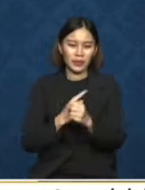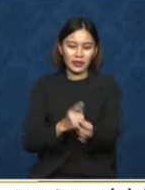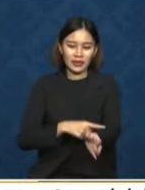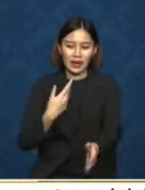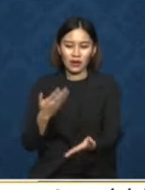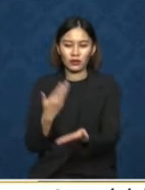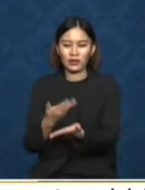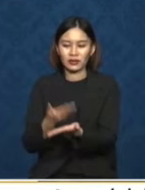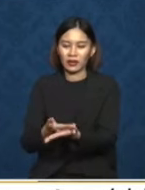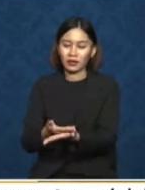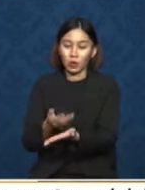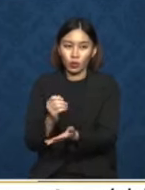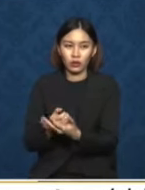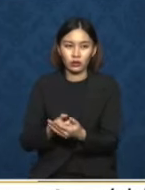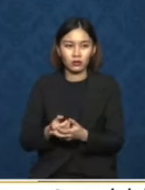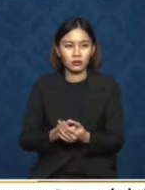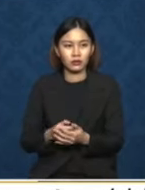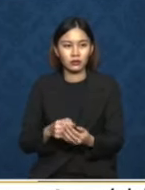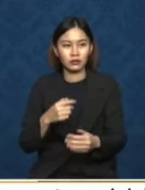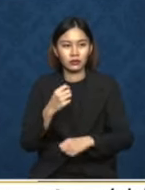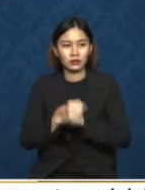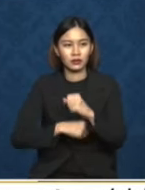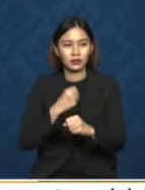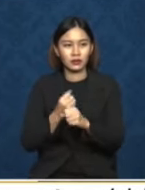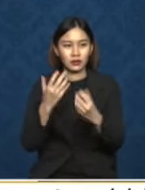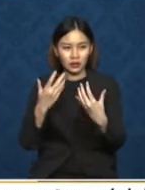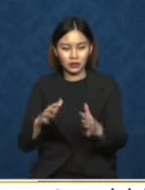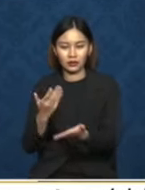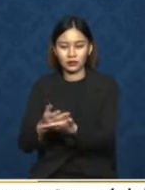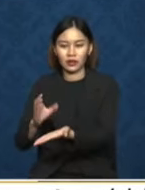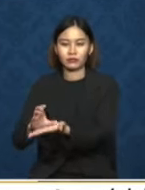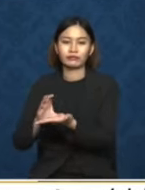อนอ่ะขอภั clockwise ครัข้ามปีแล้วแต่ว่ายัไม่ไดรบเงินครั ขอบคุณครับ